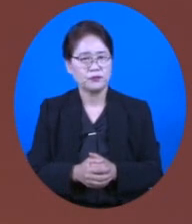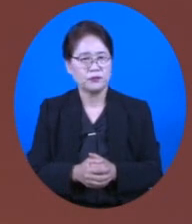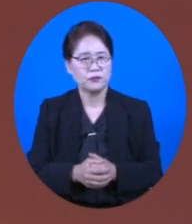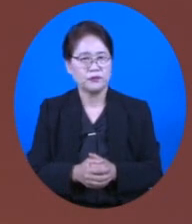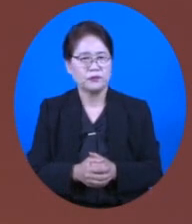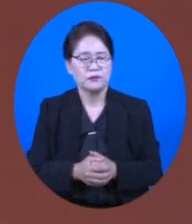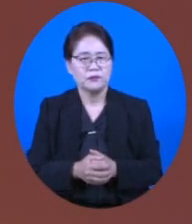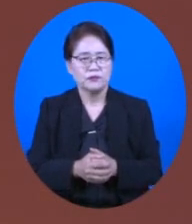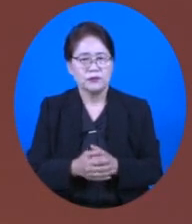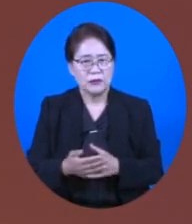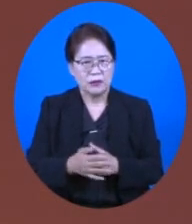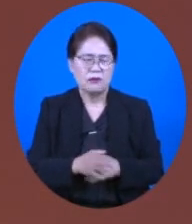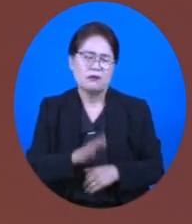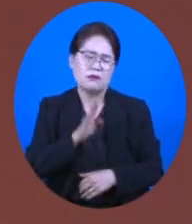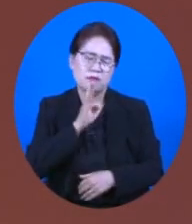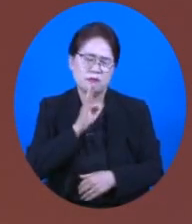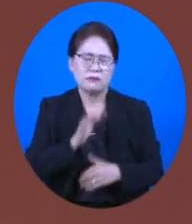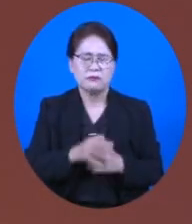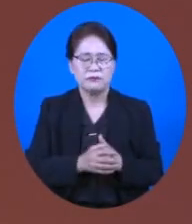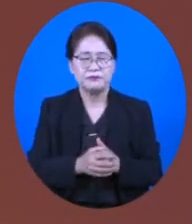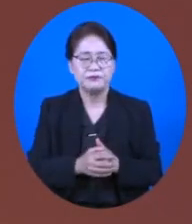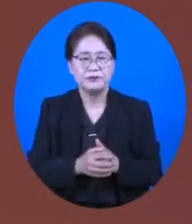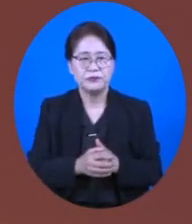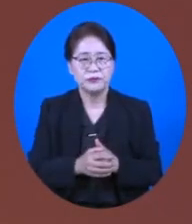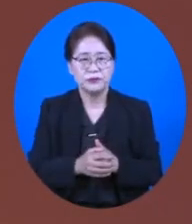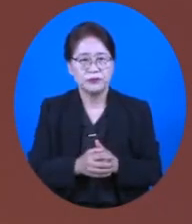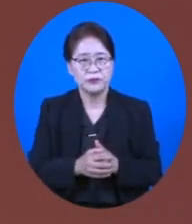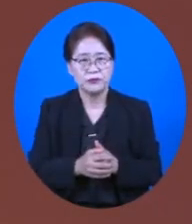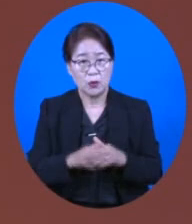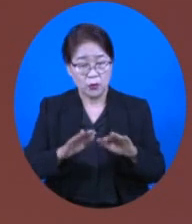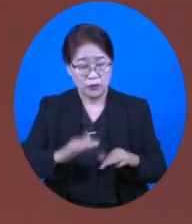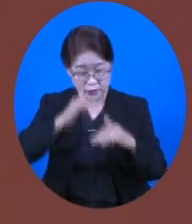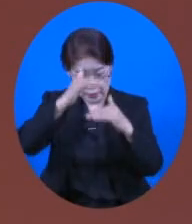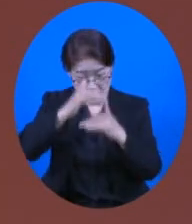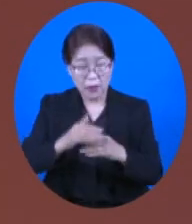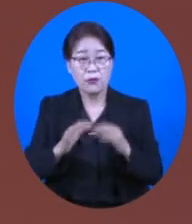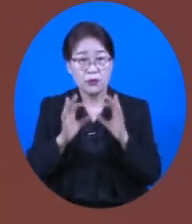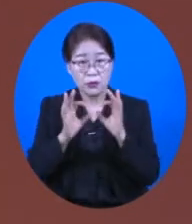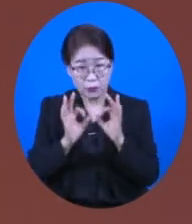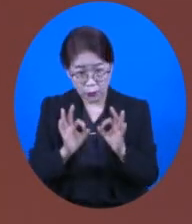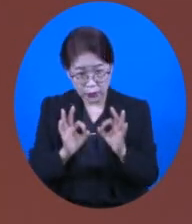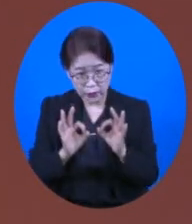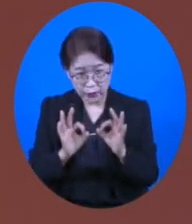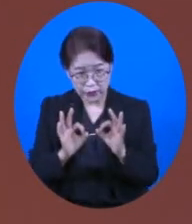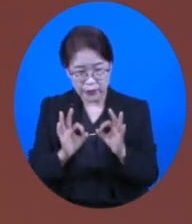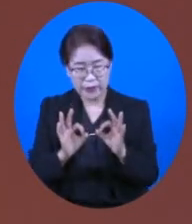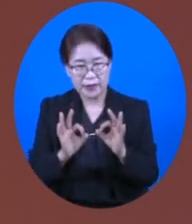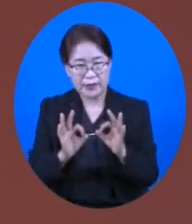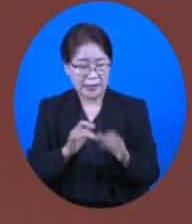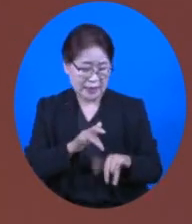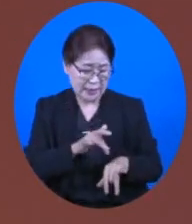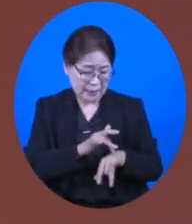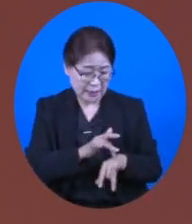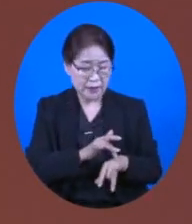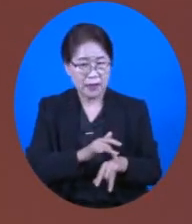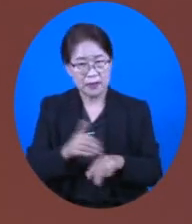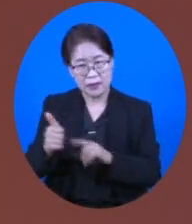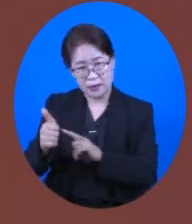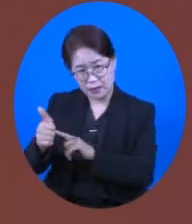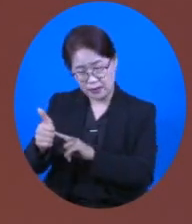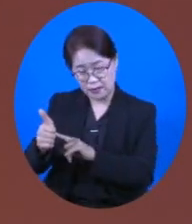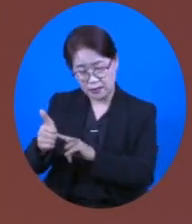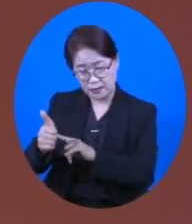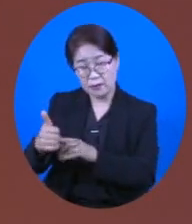없어요. 이것은 사실입니다. 네. 그런데 오늘 본문을 보게 되면 사탄이 여호수아를